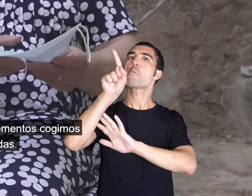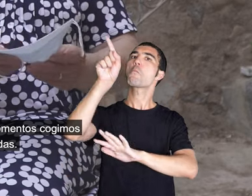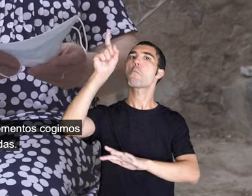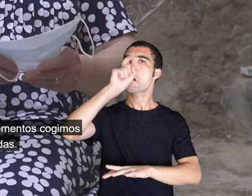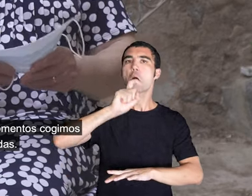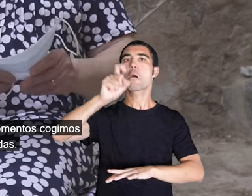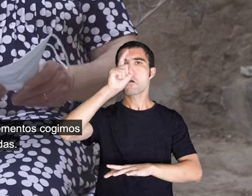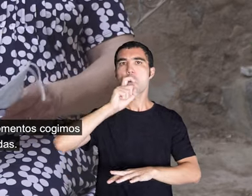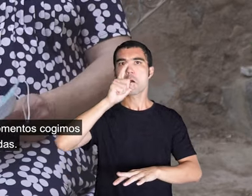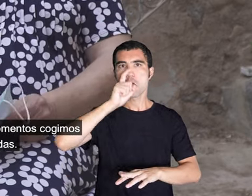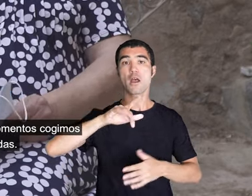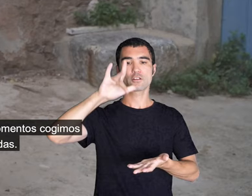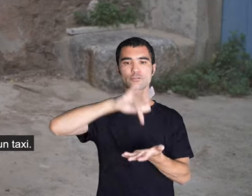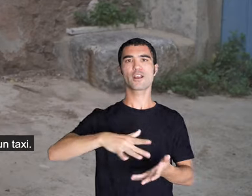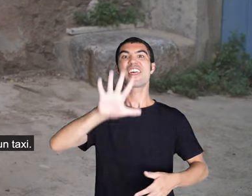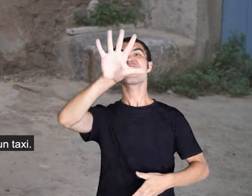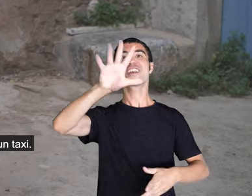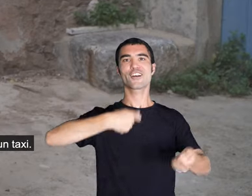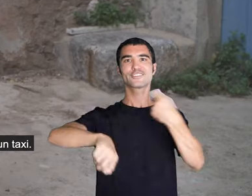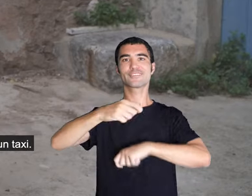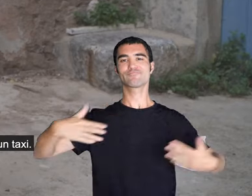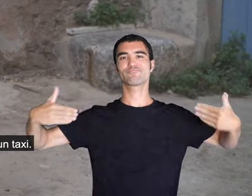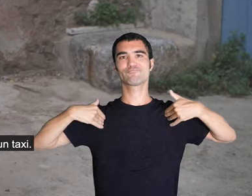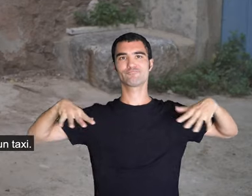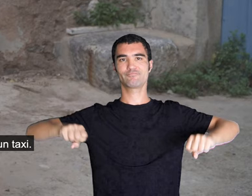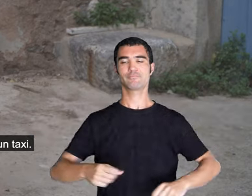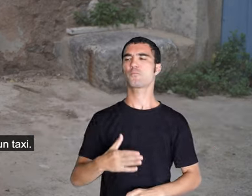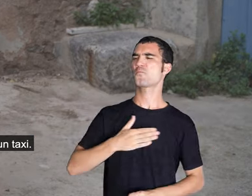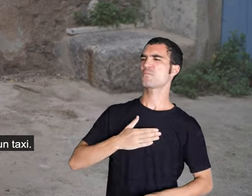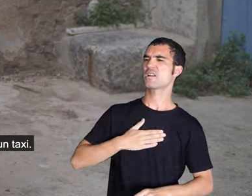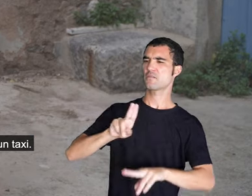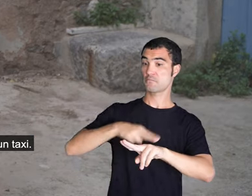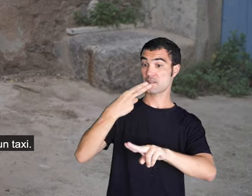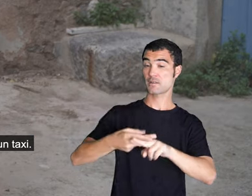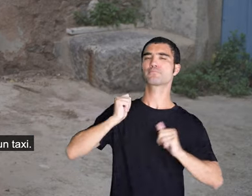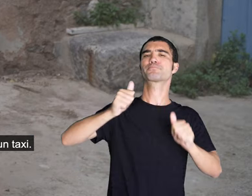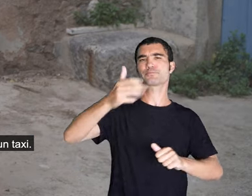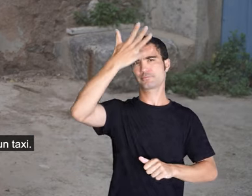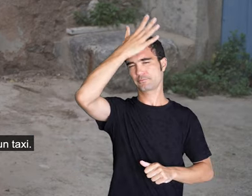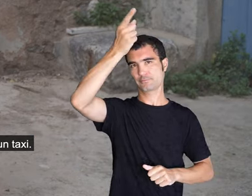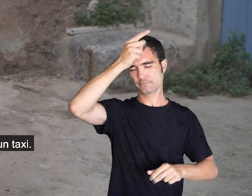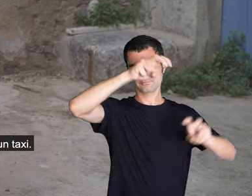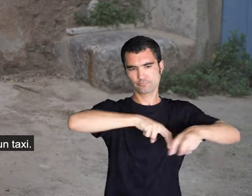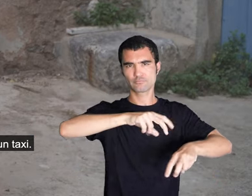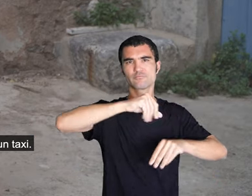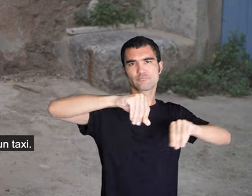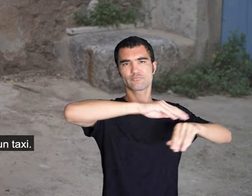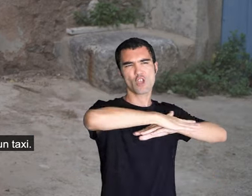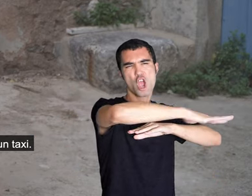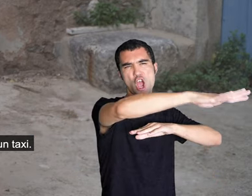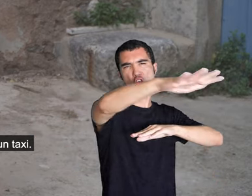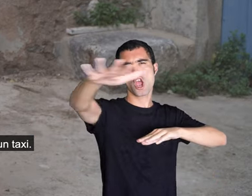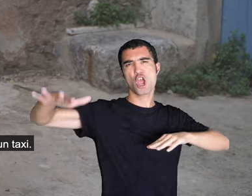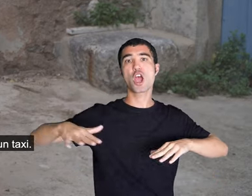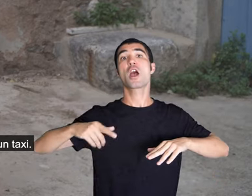prosperant, i varen arribar a dues cinctenes. El meu amo era taxista. Bé, era pallès, tenien molta terra i tenen